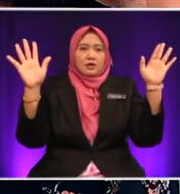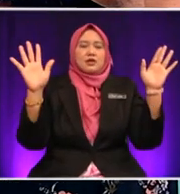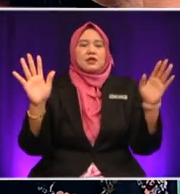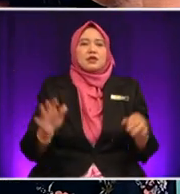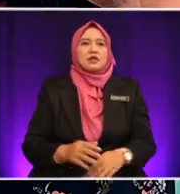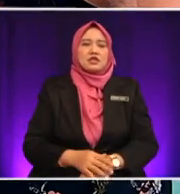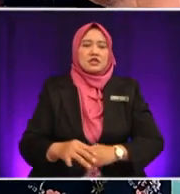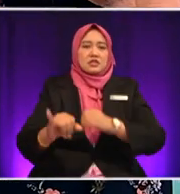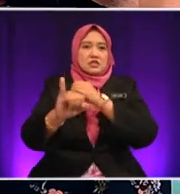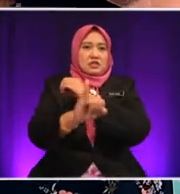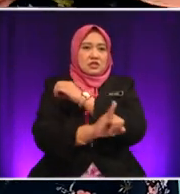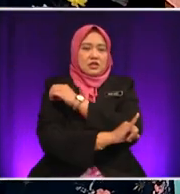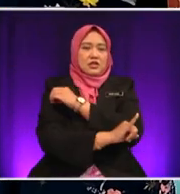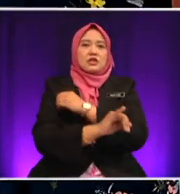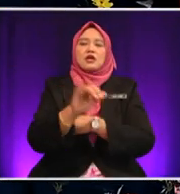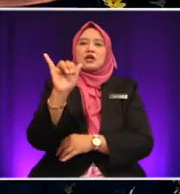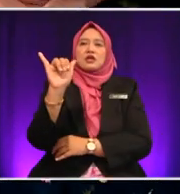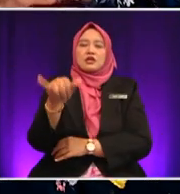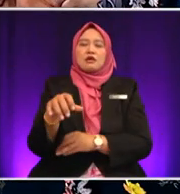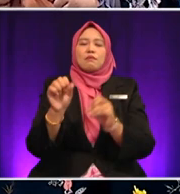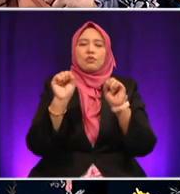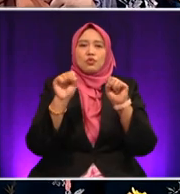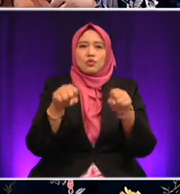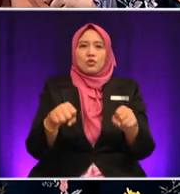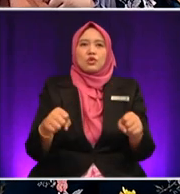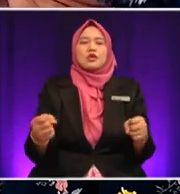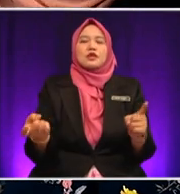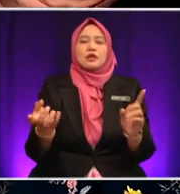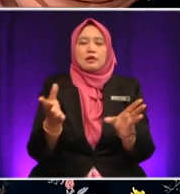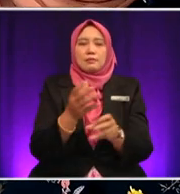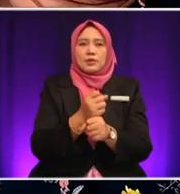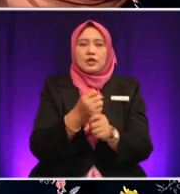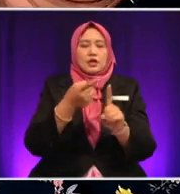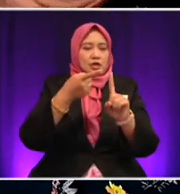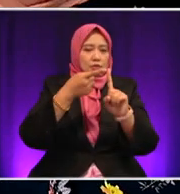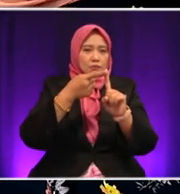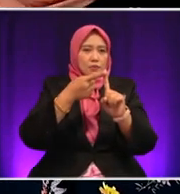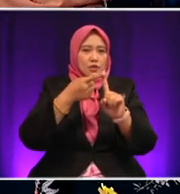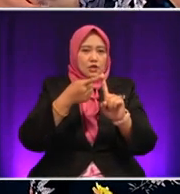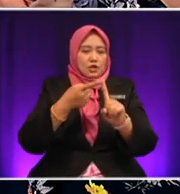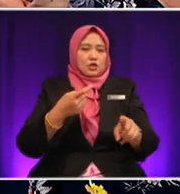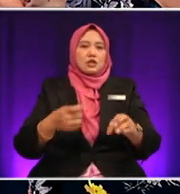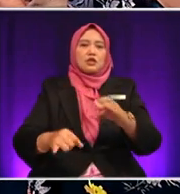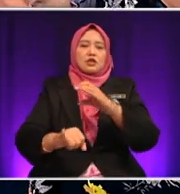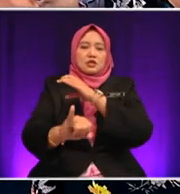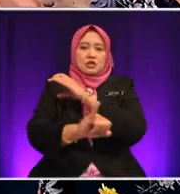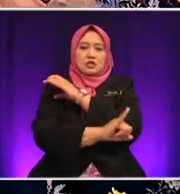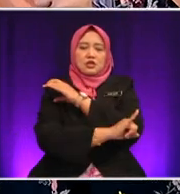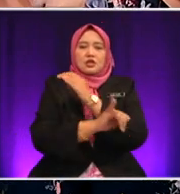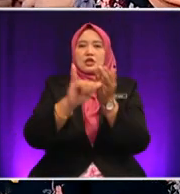yang boleh disabitkan dengan pernyataan tersebut Oke jadi sekarang